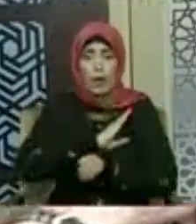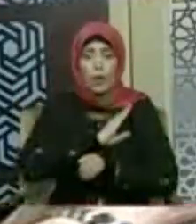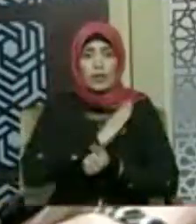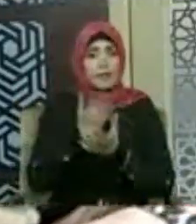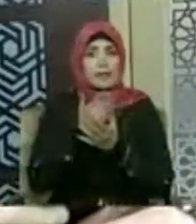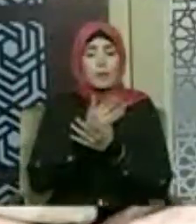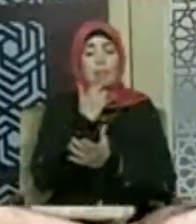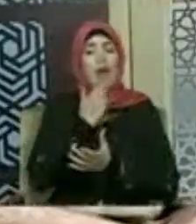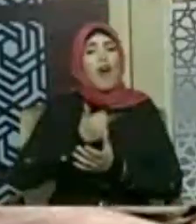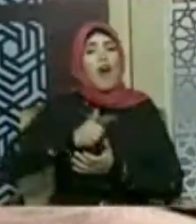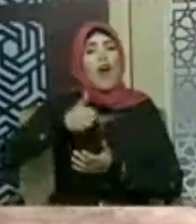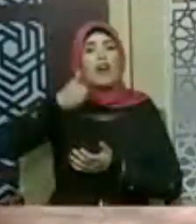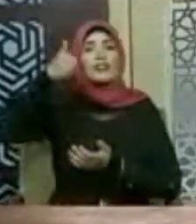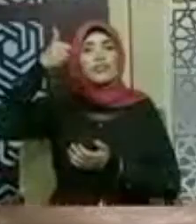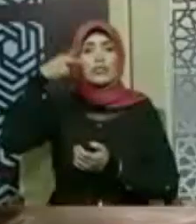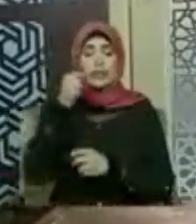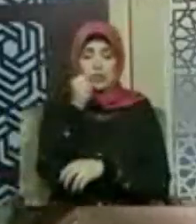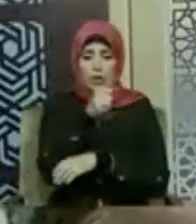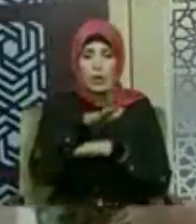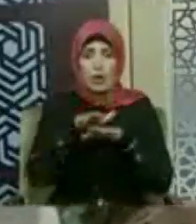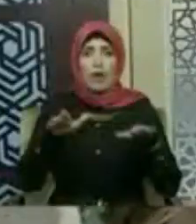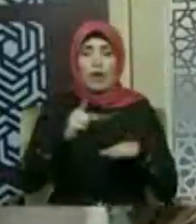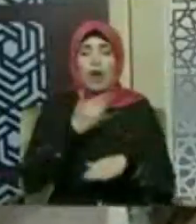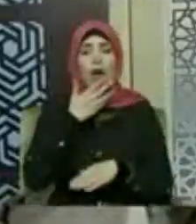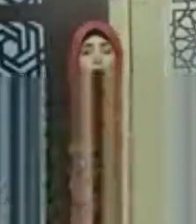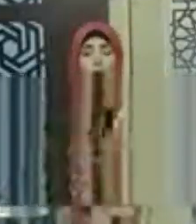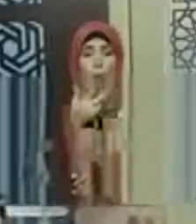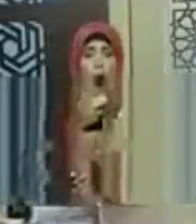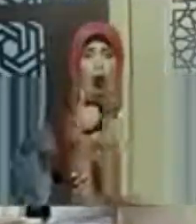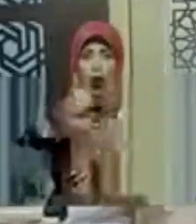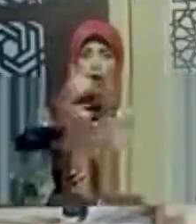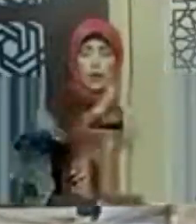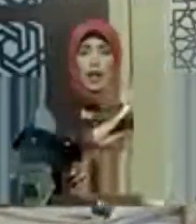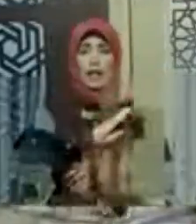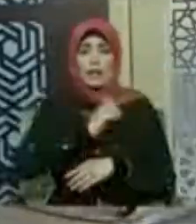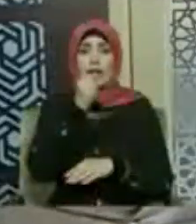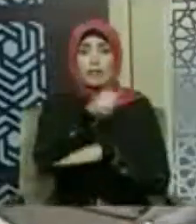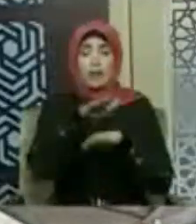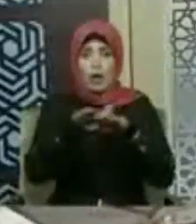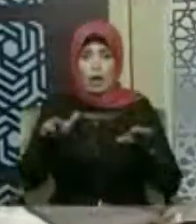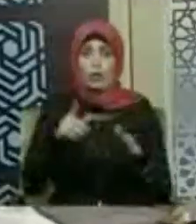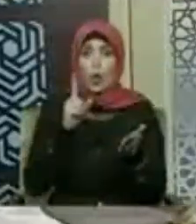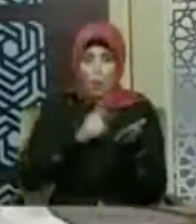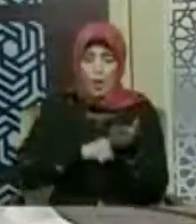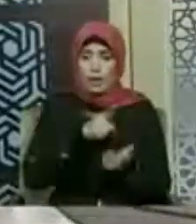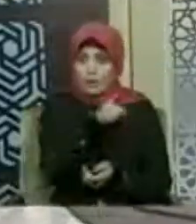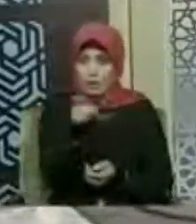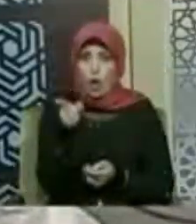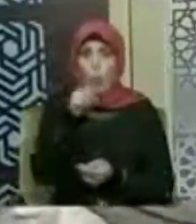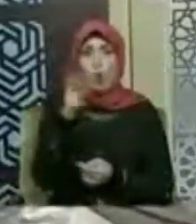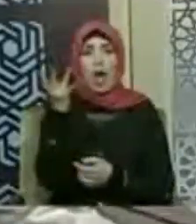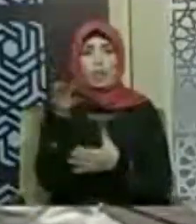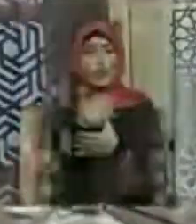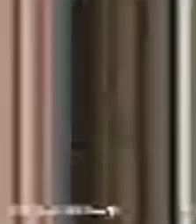فإنهم خير أجناد الأرض، وإنهم